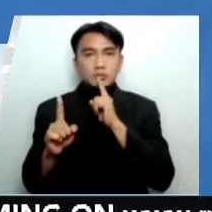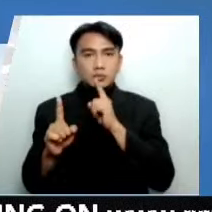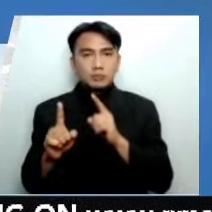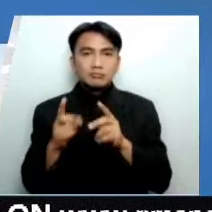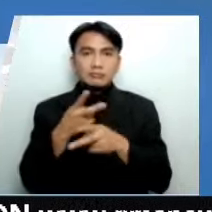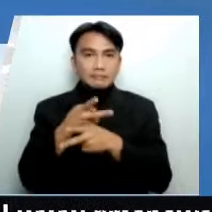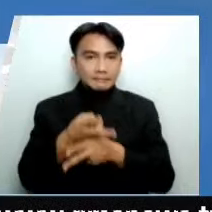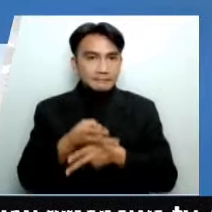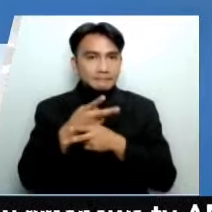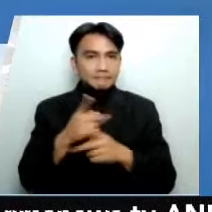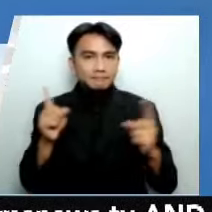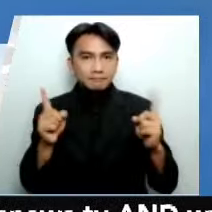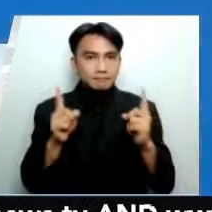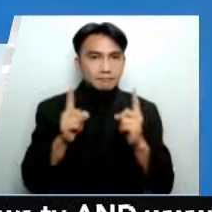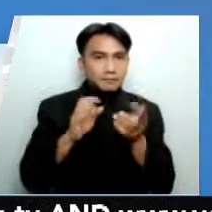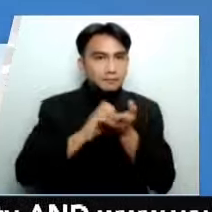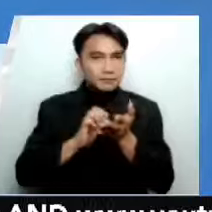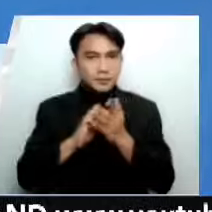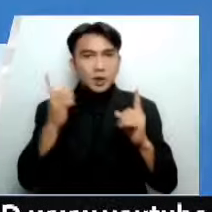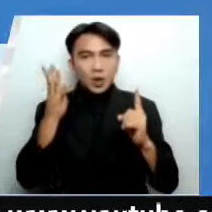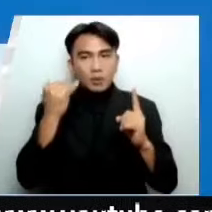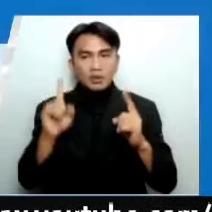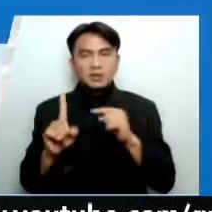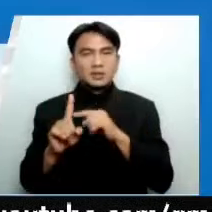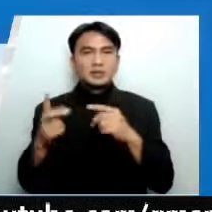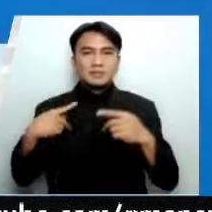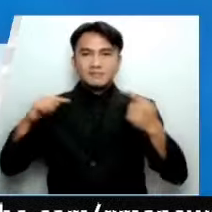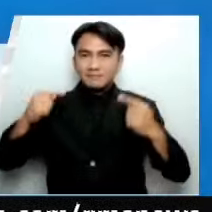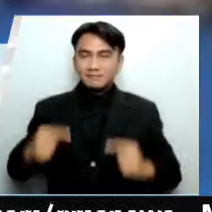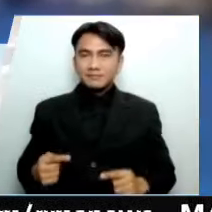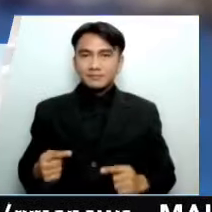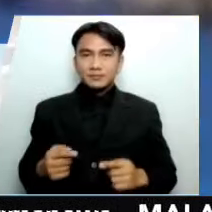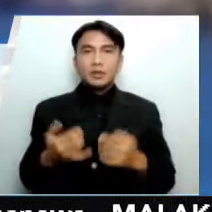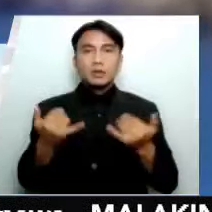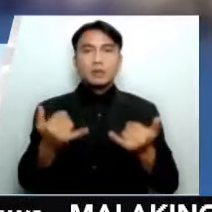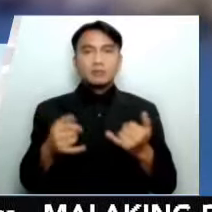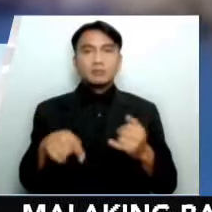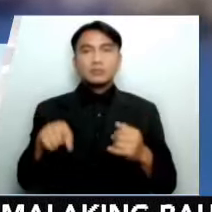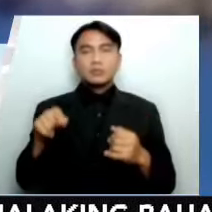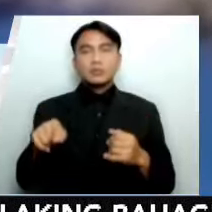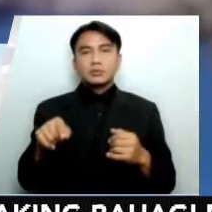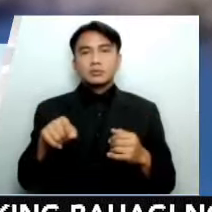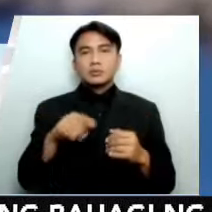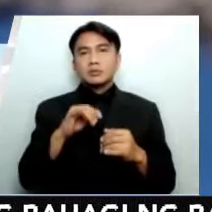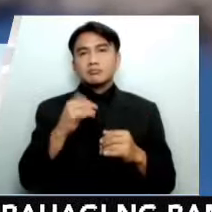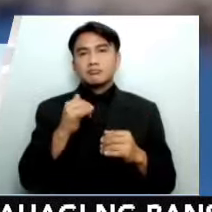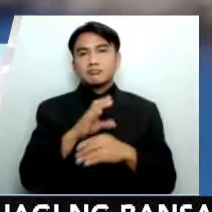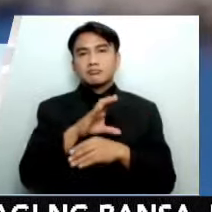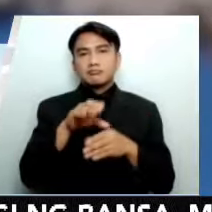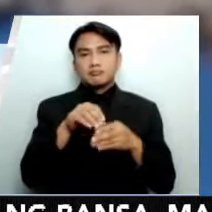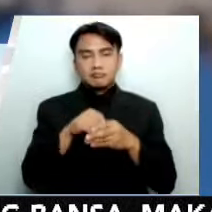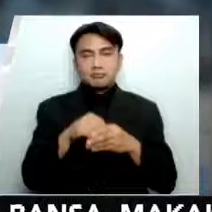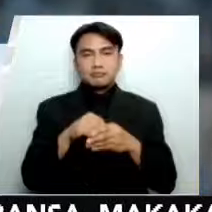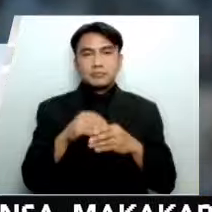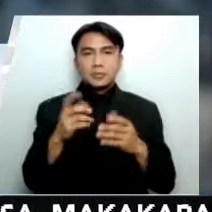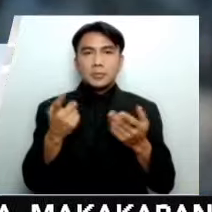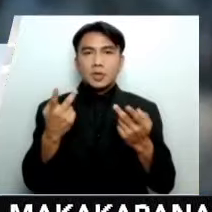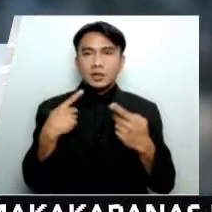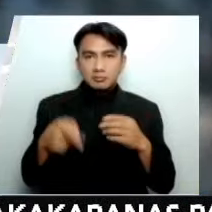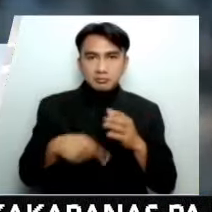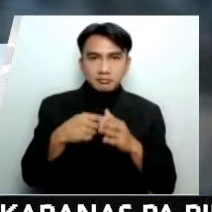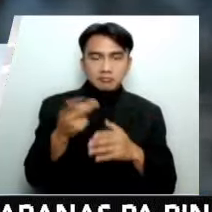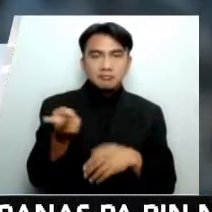sa iniindang injury. Matagal na rin daw ang Yellow Belter sa kanilang team at madalas din silang ipagpartner. Dumepensa